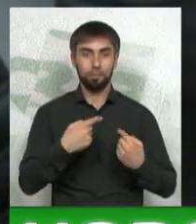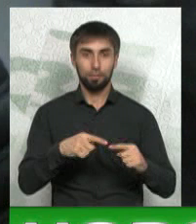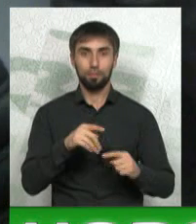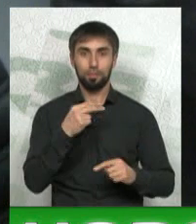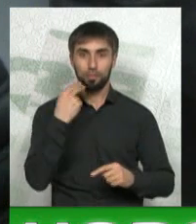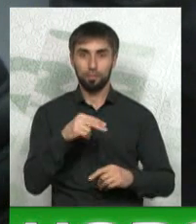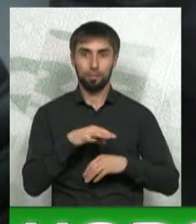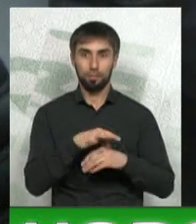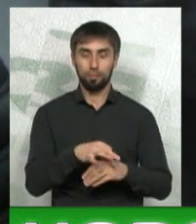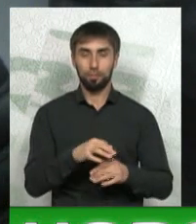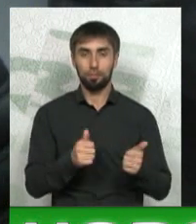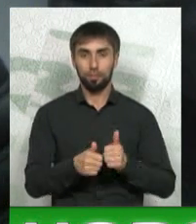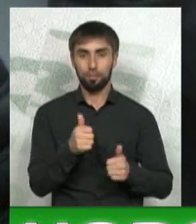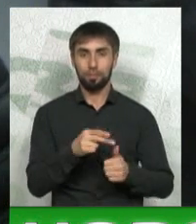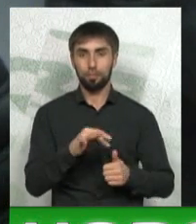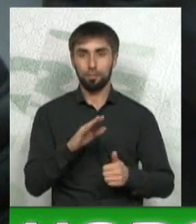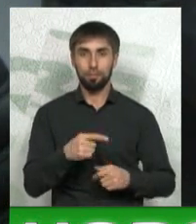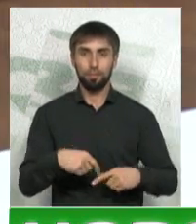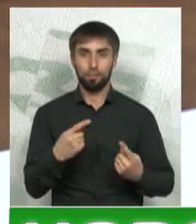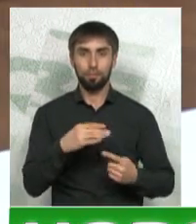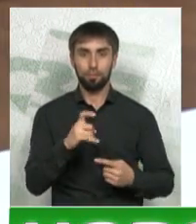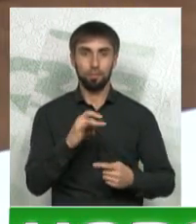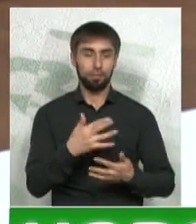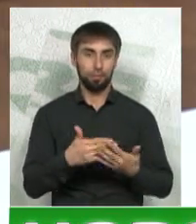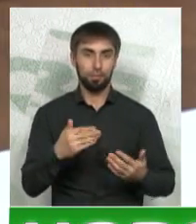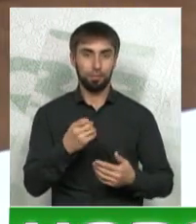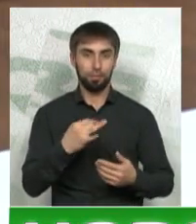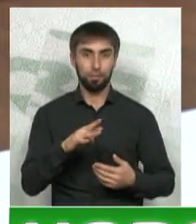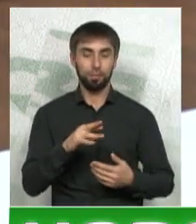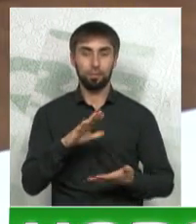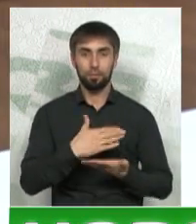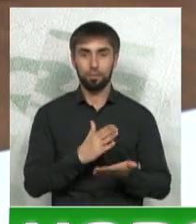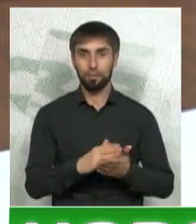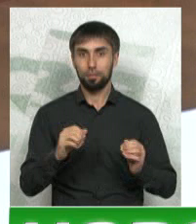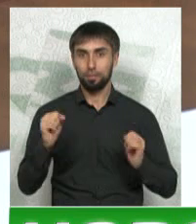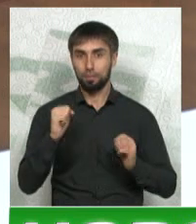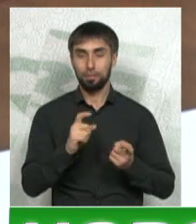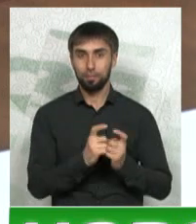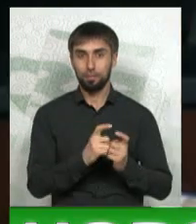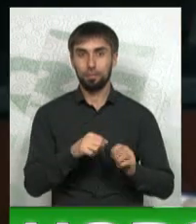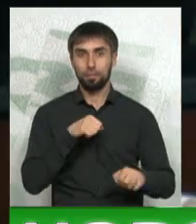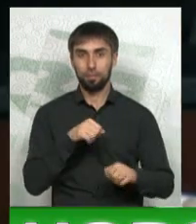и качество проведения турниров, перспективы развития тех или иных федераций, в частности спортивной борьбы,